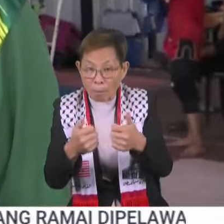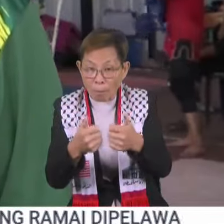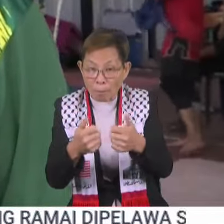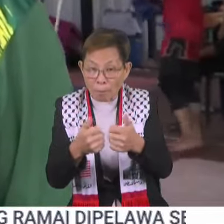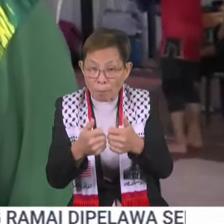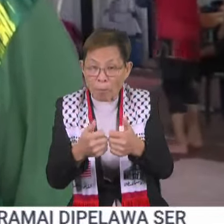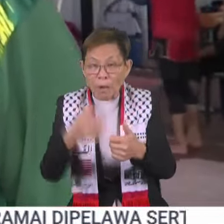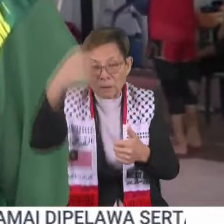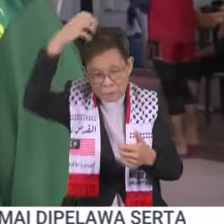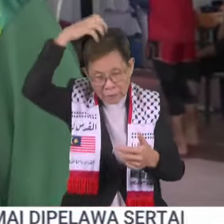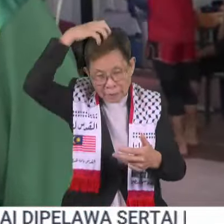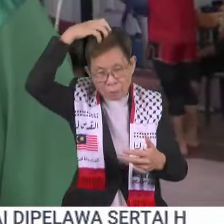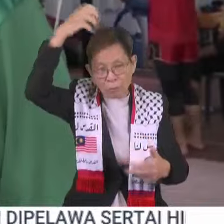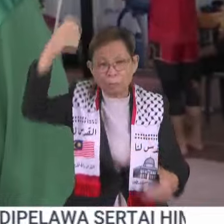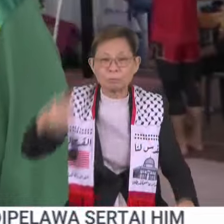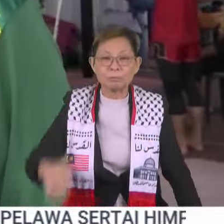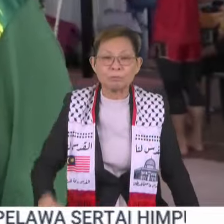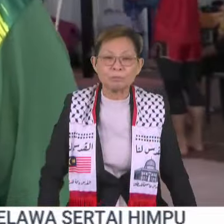di Selangor.